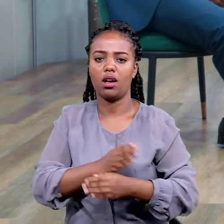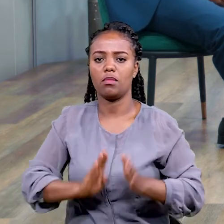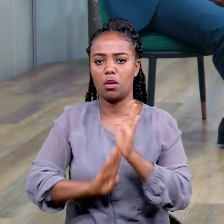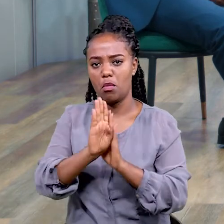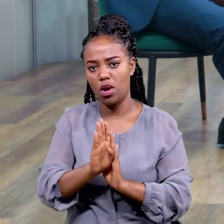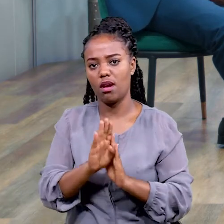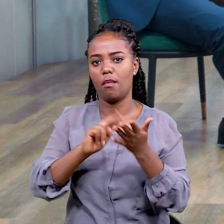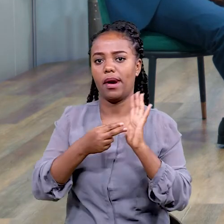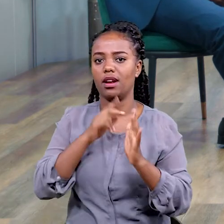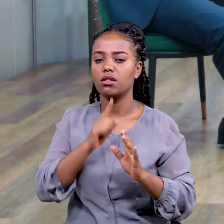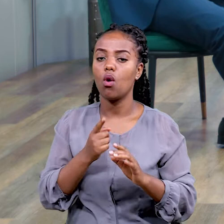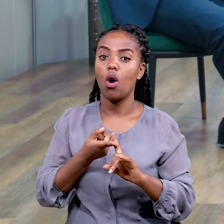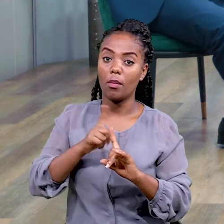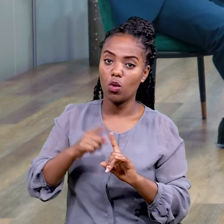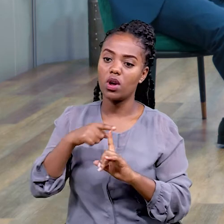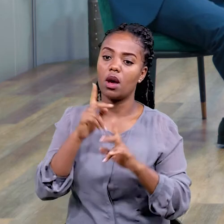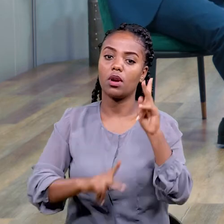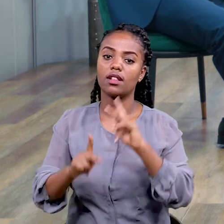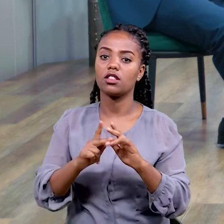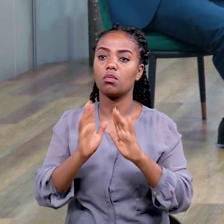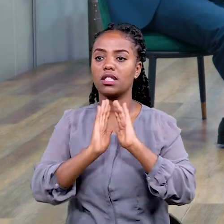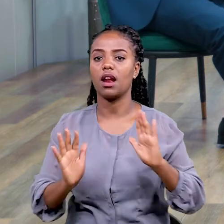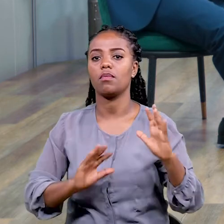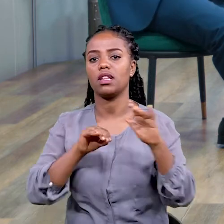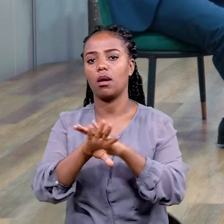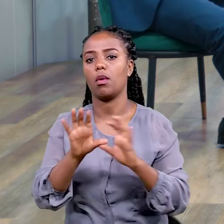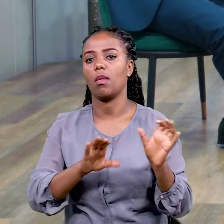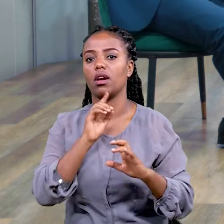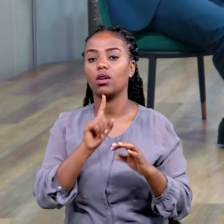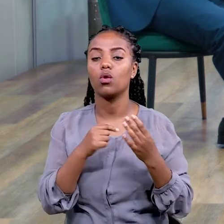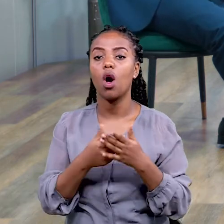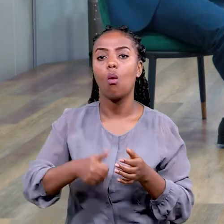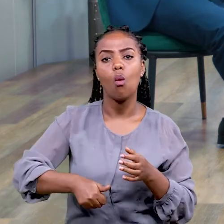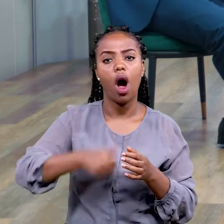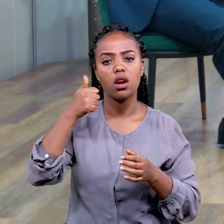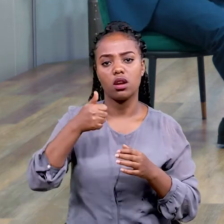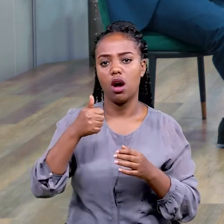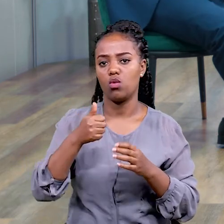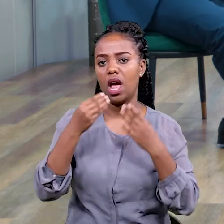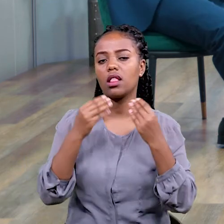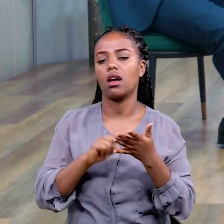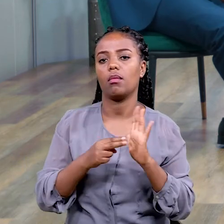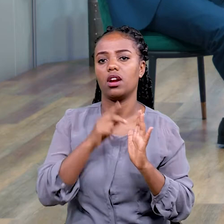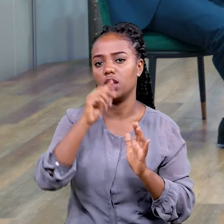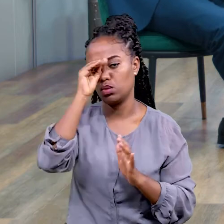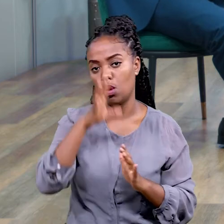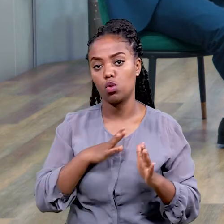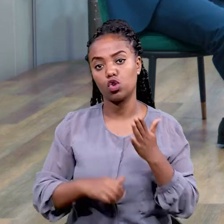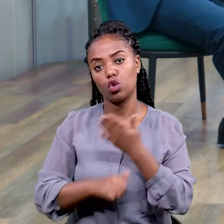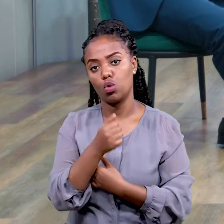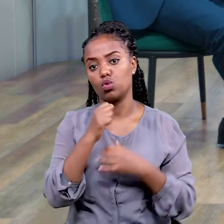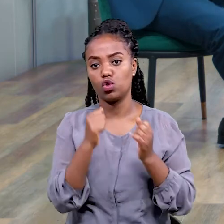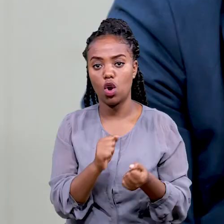እና አገግሞ ወደ ህብረተሰቡ በሰላም እንዲቀላቀል ማድረግ ነው። እና ዋናውን ኮምፖነንት ያጣበባል። ሰዎች ሊጎዱ